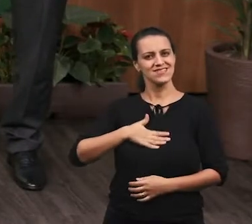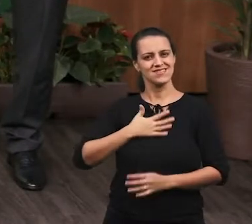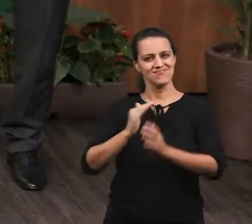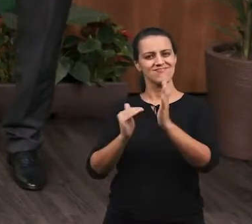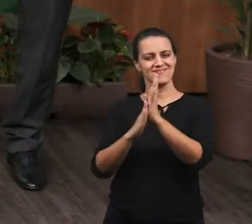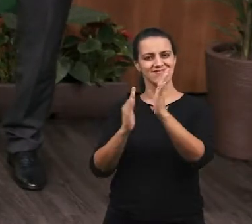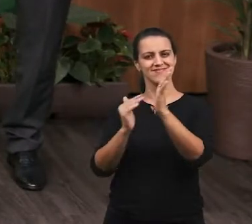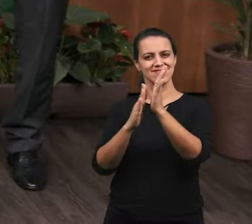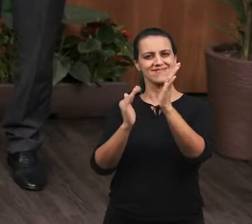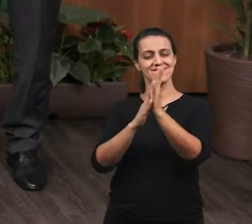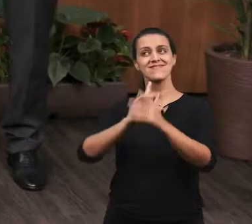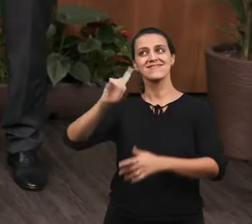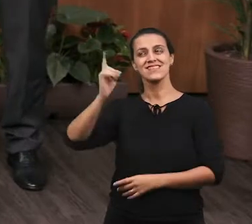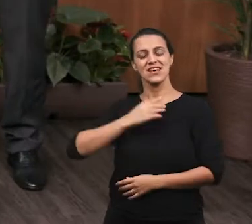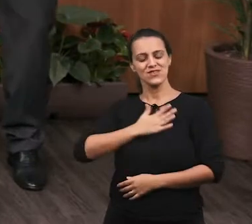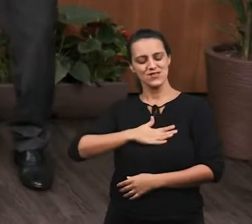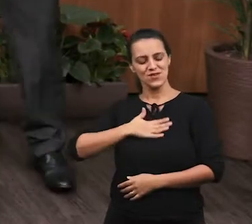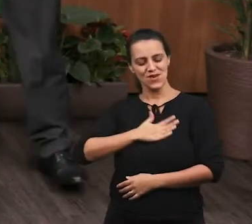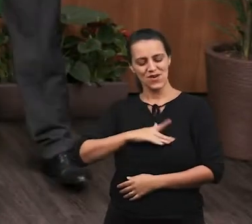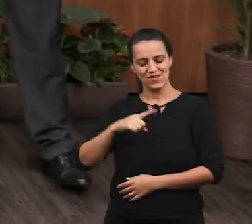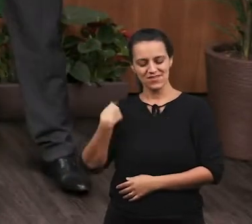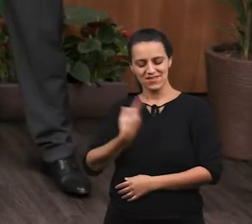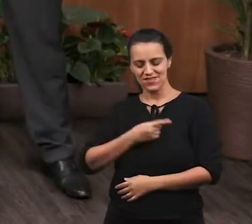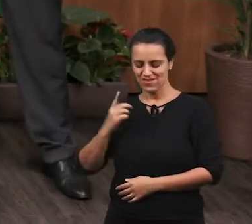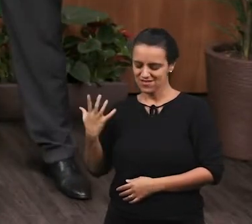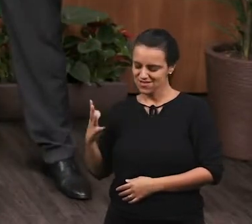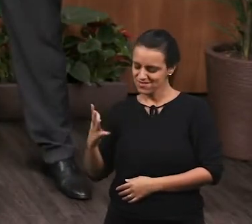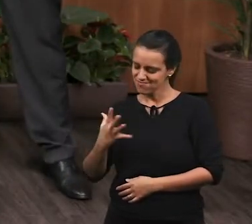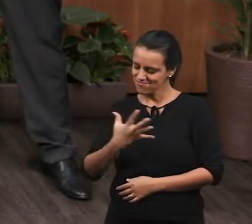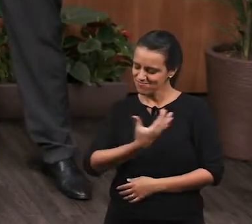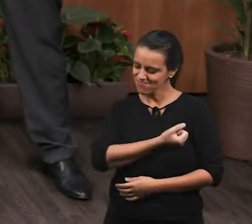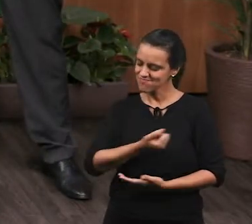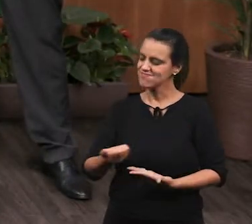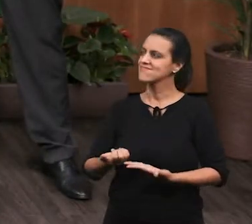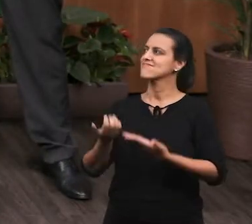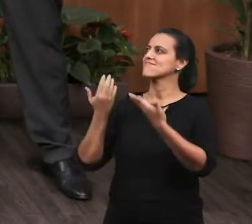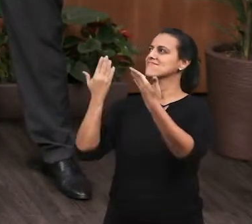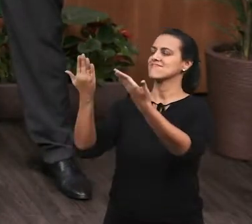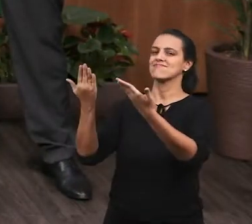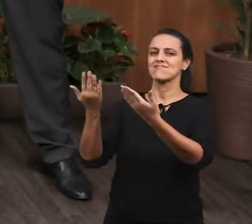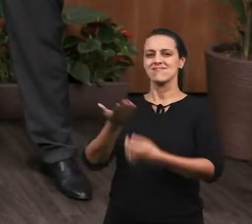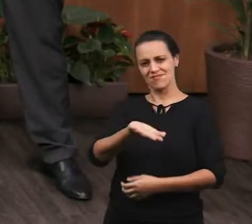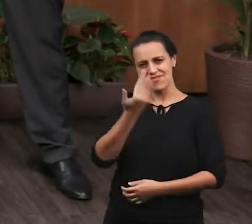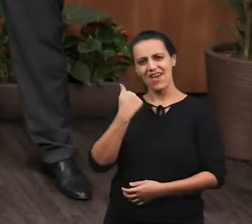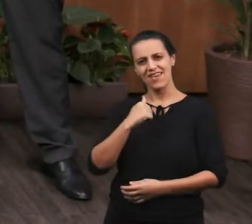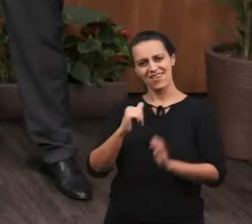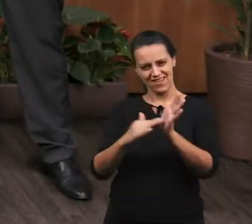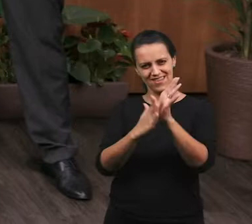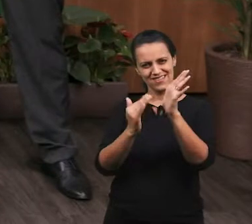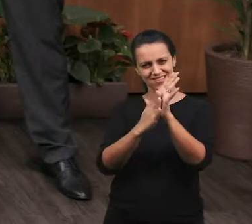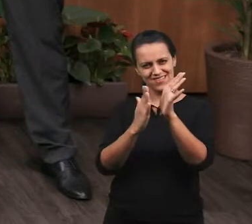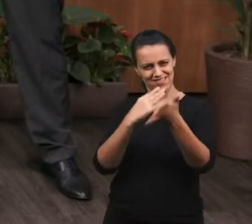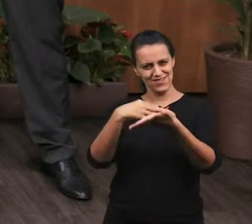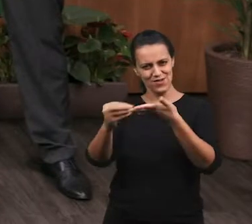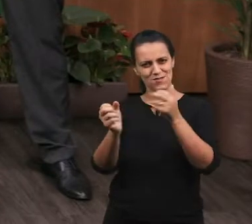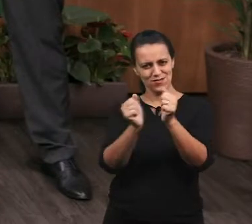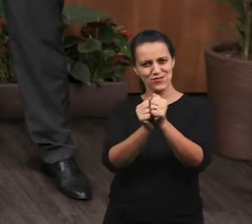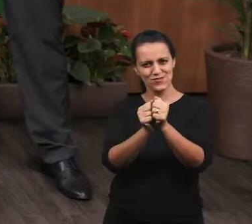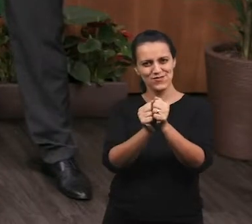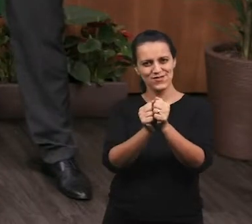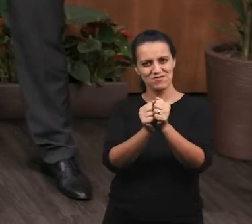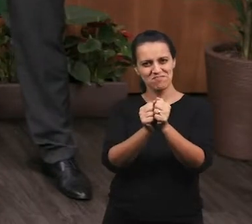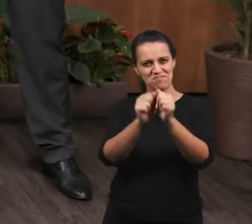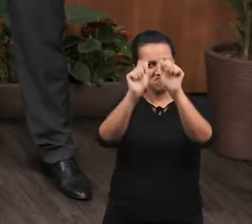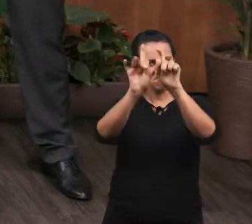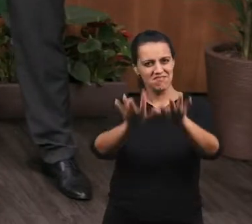радуется хвале своего народа через псалмы. Участвуйте вместе